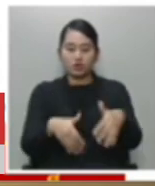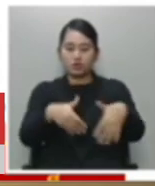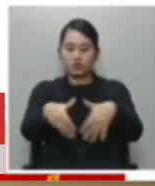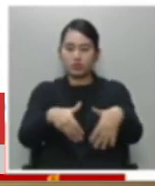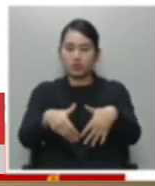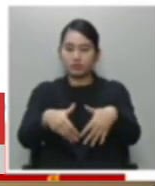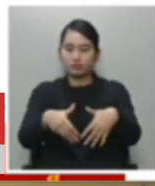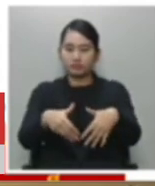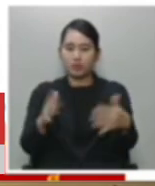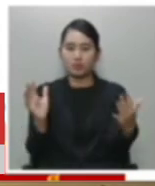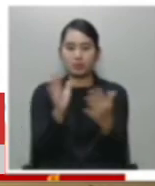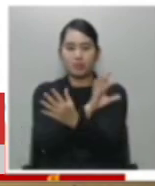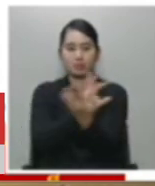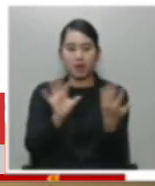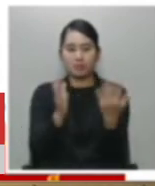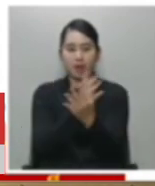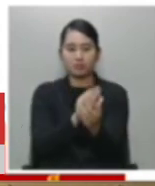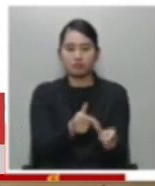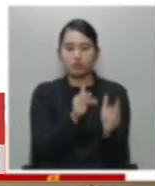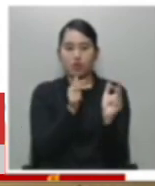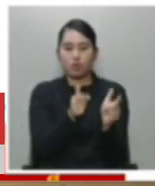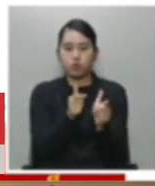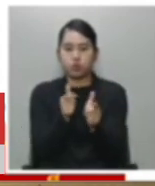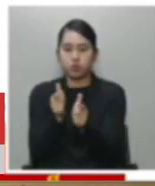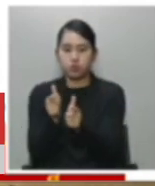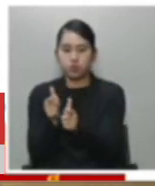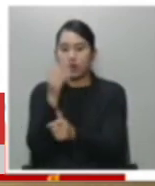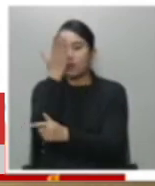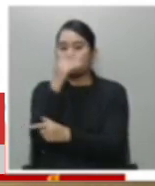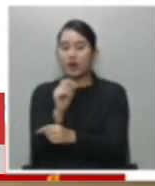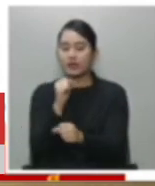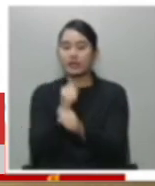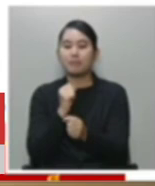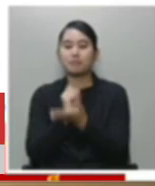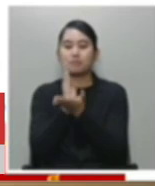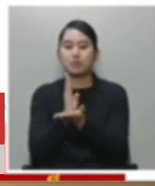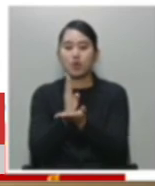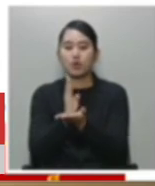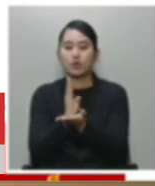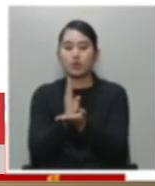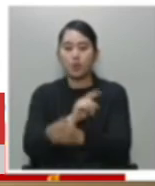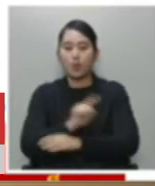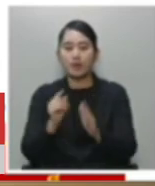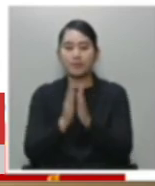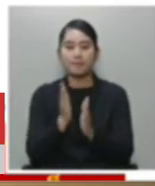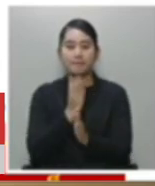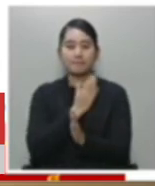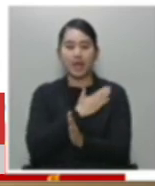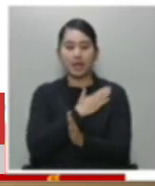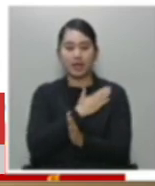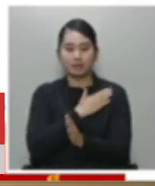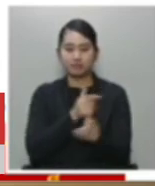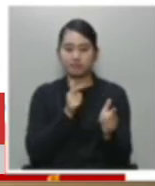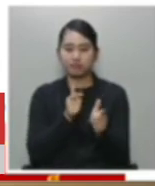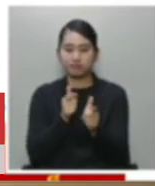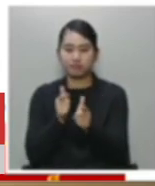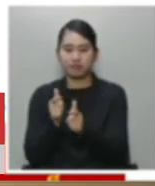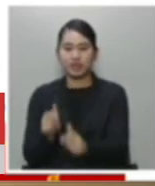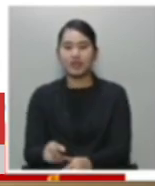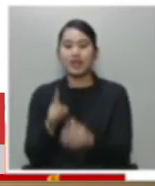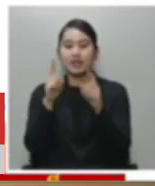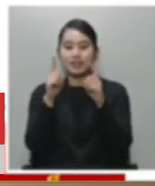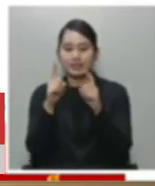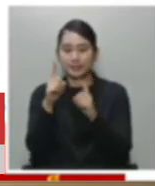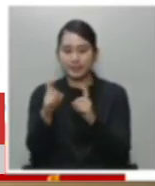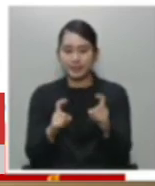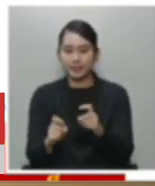เข้าออกบริเวณวัดเนื่องจากไปทำบุญในวันมาฆบูชาเป็นวันมาฆเลือดเสียชีวิตไป